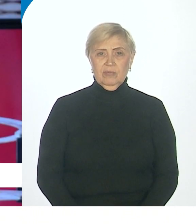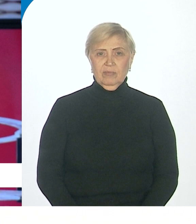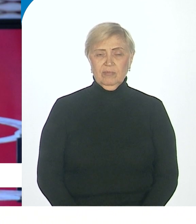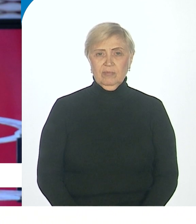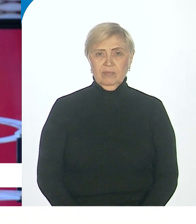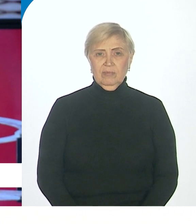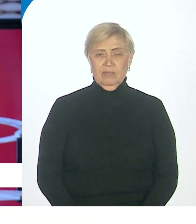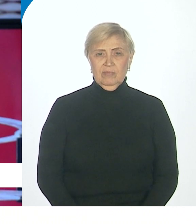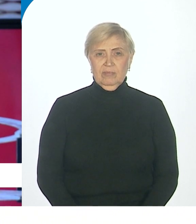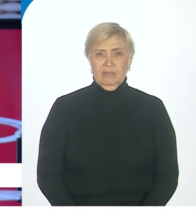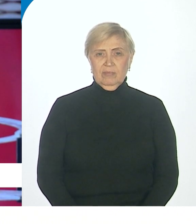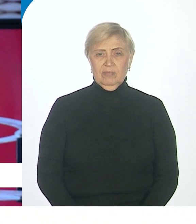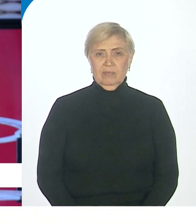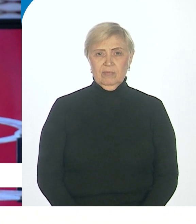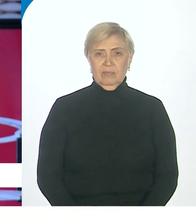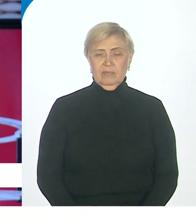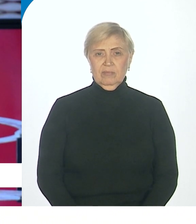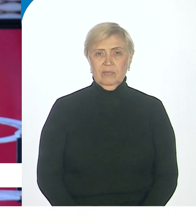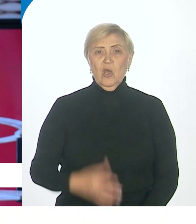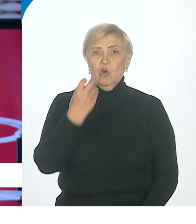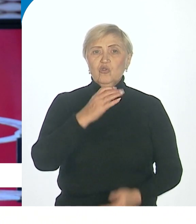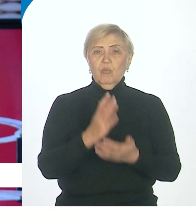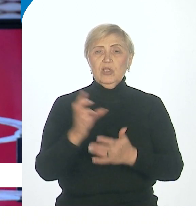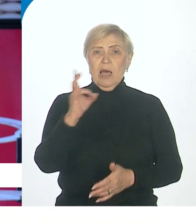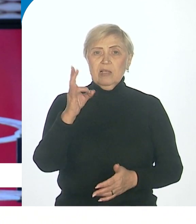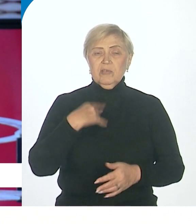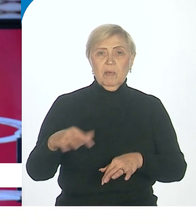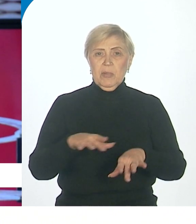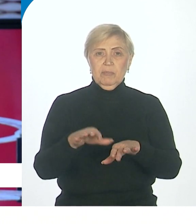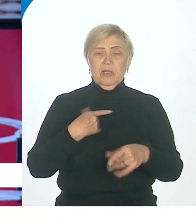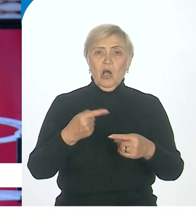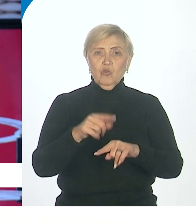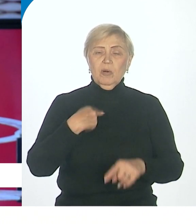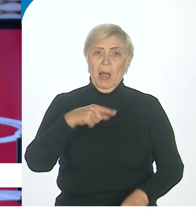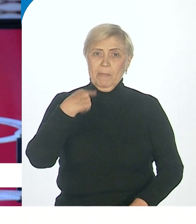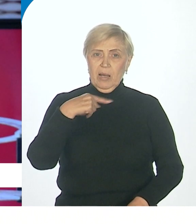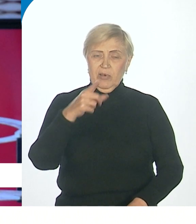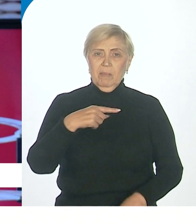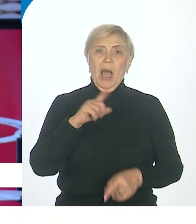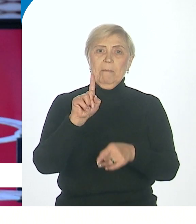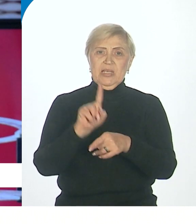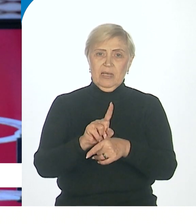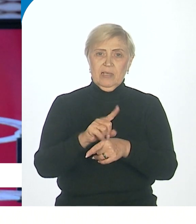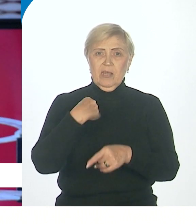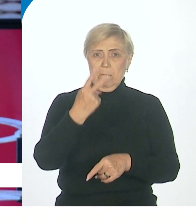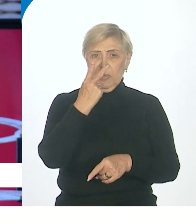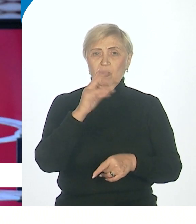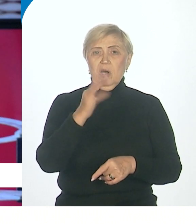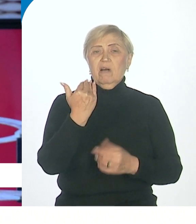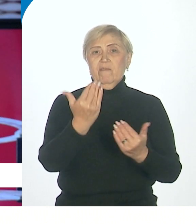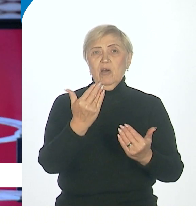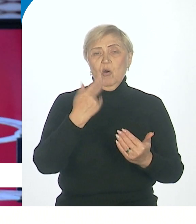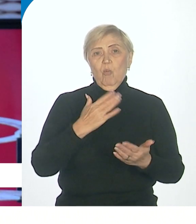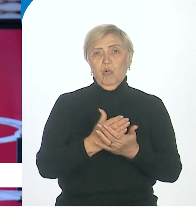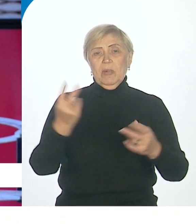этом остановиться, потому что, да, у нас еще вот впереди ноябрьское мероприятие, которое мы тоже, я думаю, о котором поговорим, как минимум на месте, мы обязательно посмотрим, как это будет выглядеть, будем